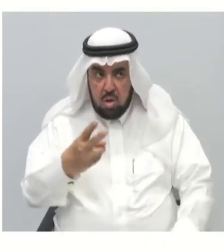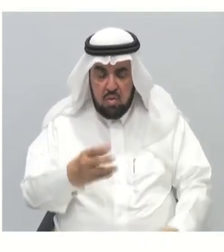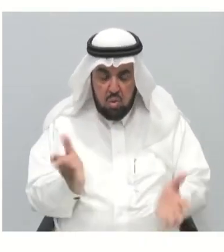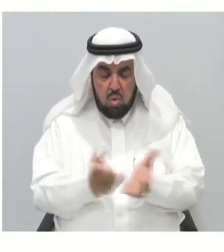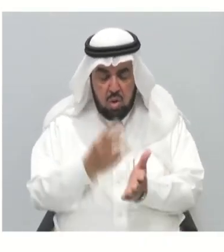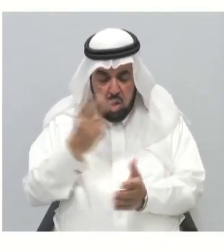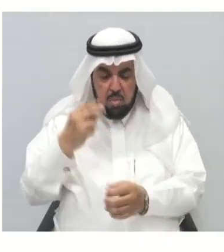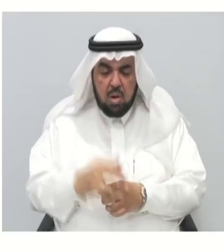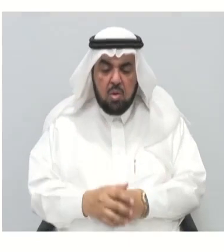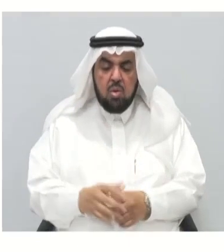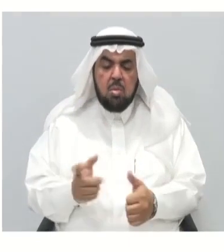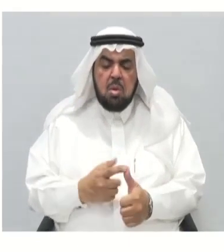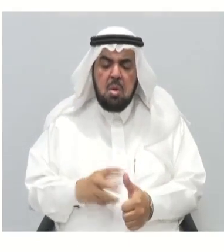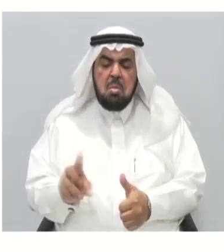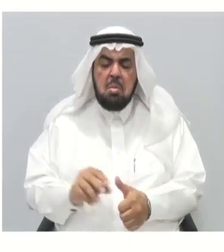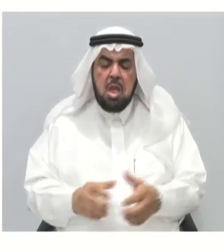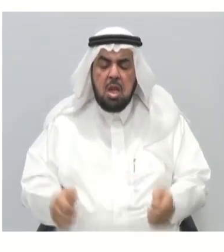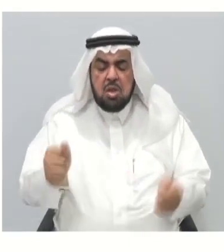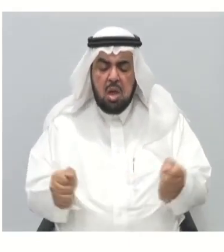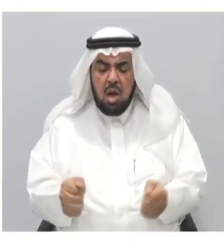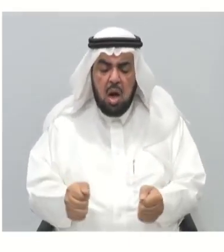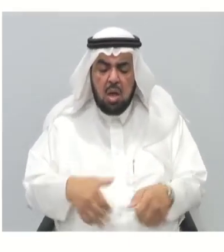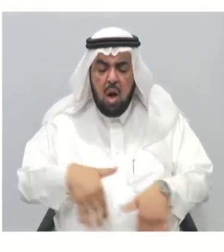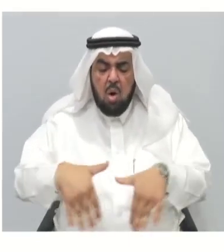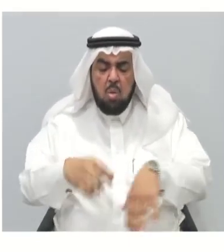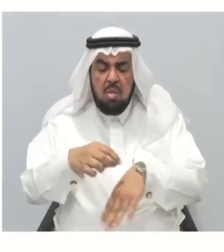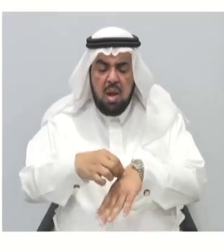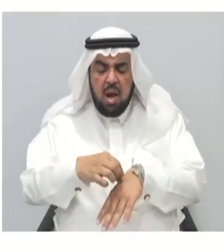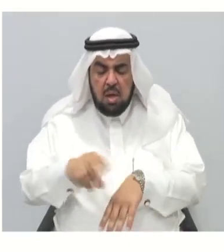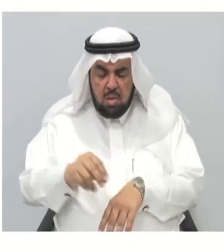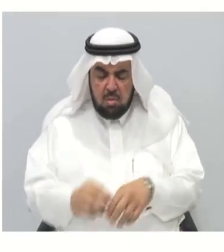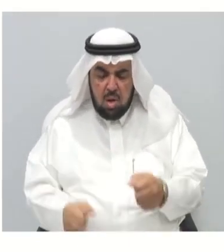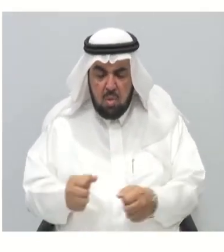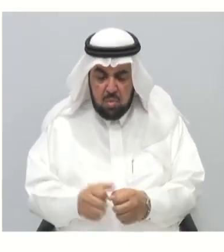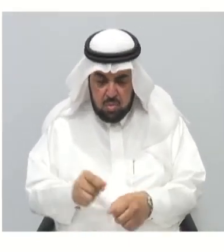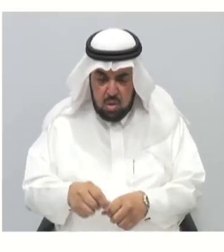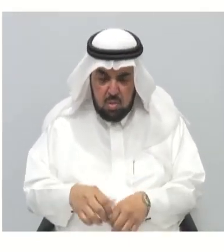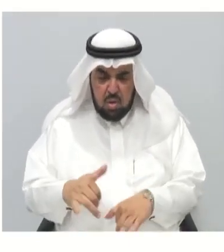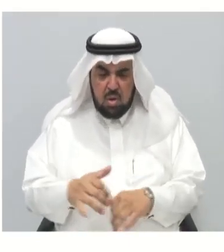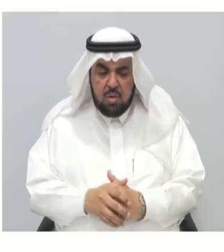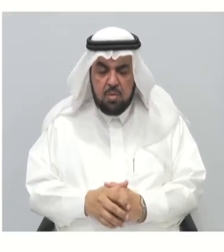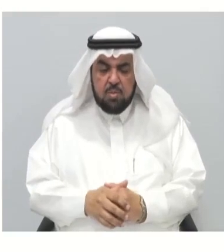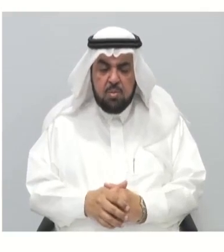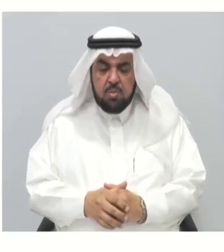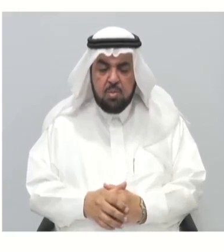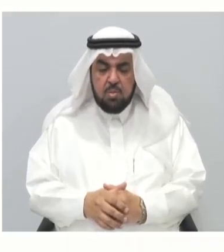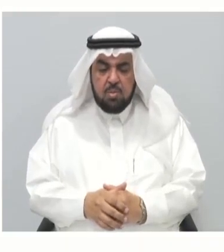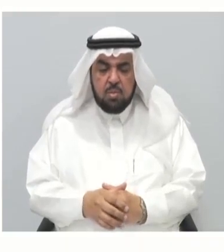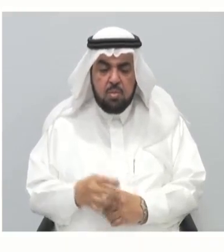الحصص الماضيه وتبدو عاده كالمركبات او الالات او حتى كالبشر بهذه الطريقه